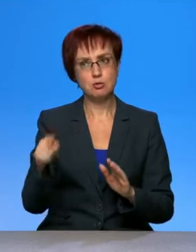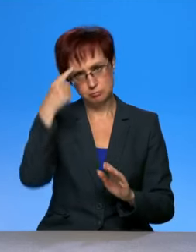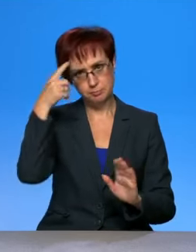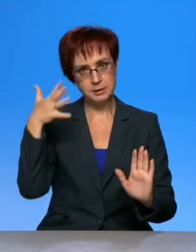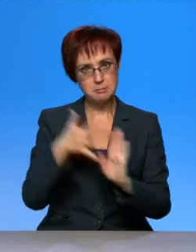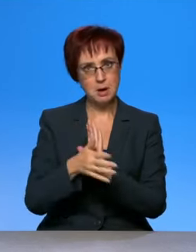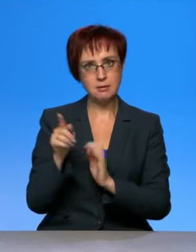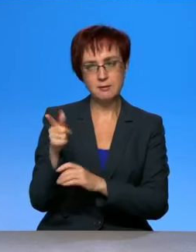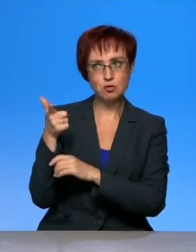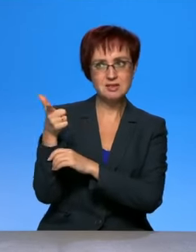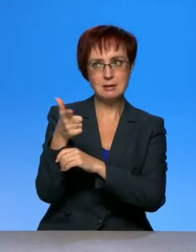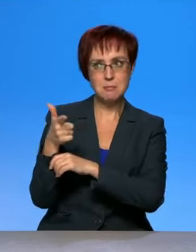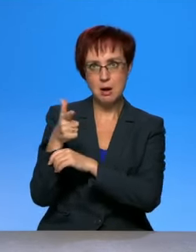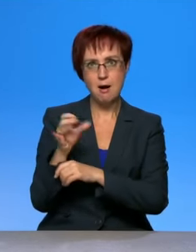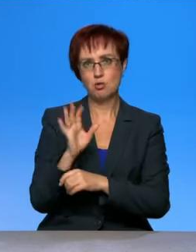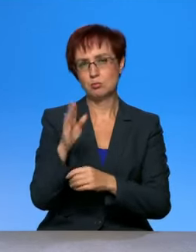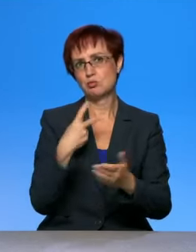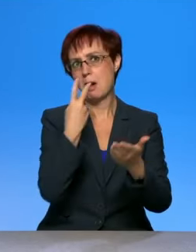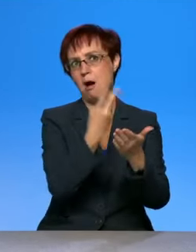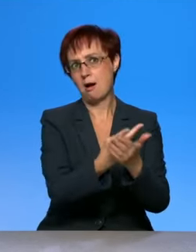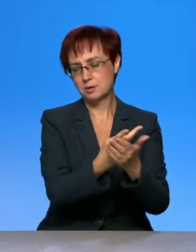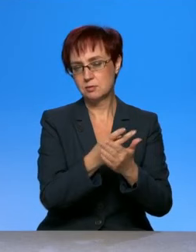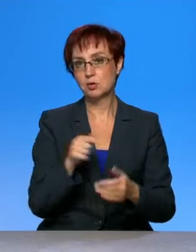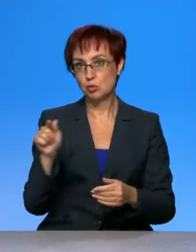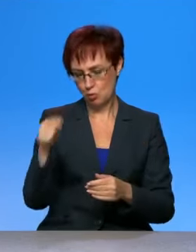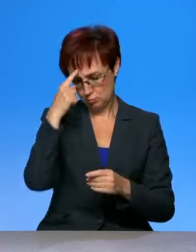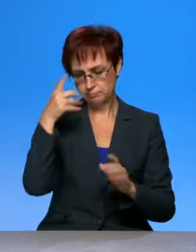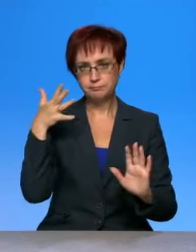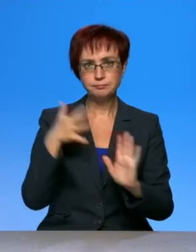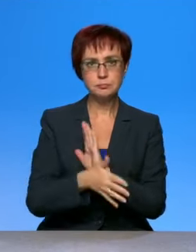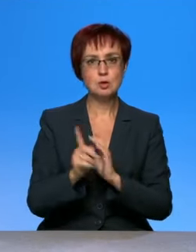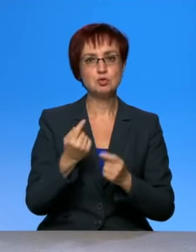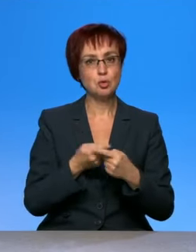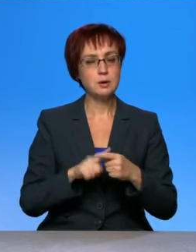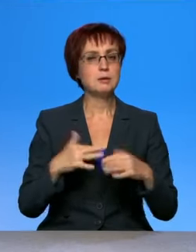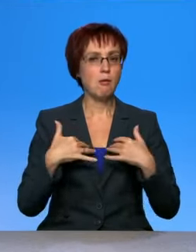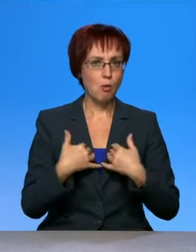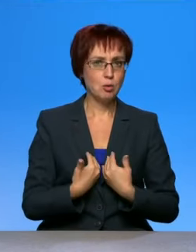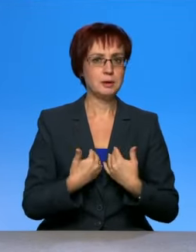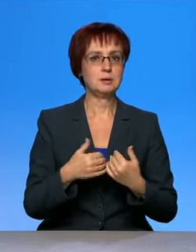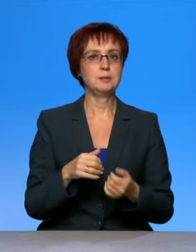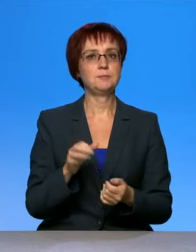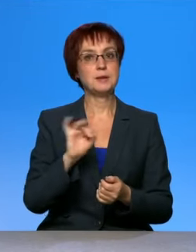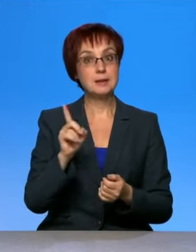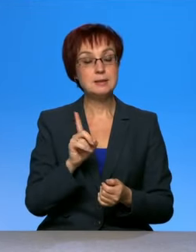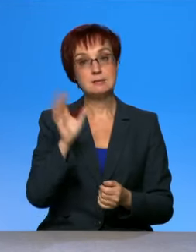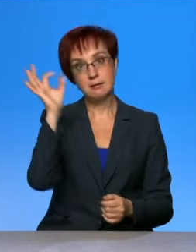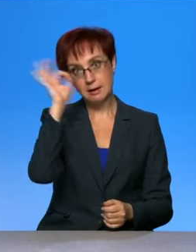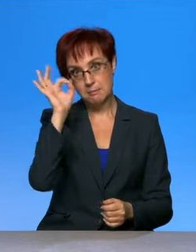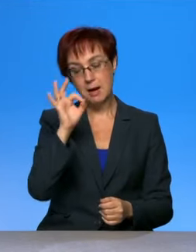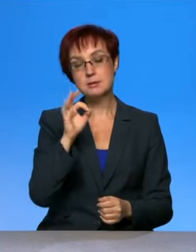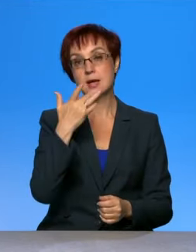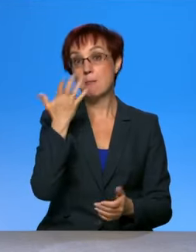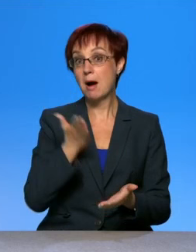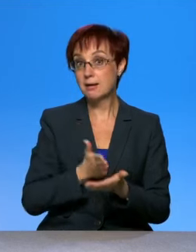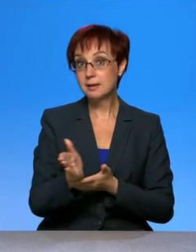он понимал какая это беда и Какое горе что из германской политики уходит такой выдающийся человек и